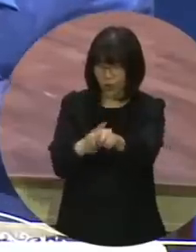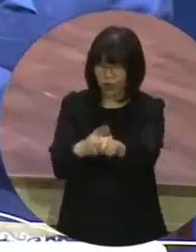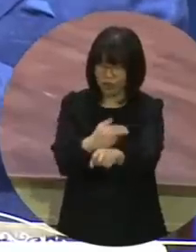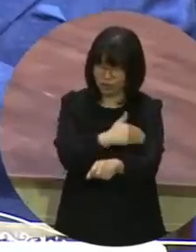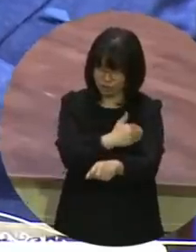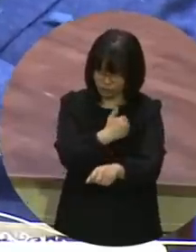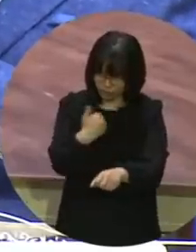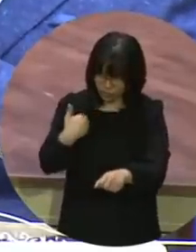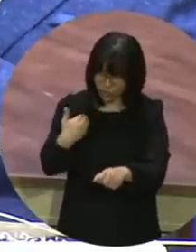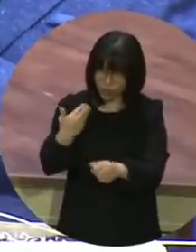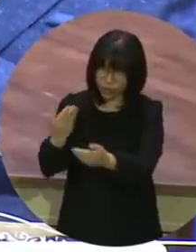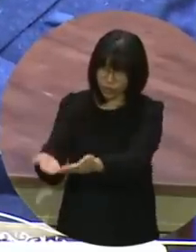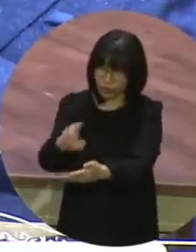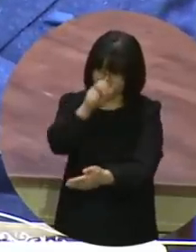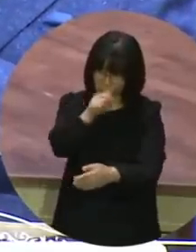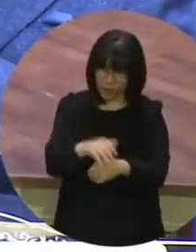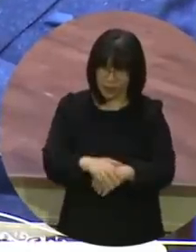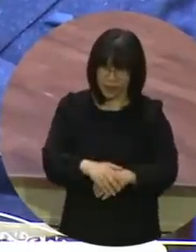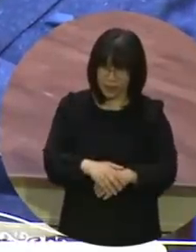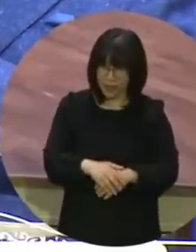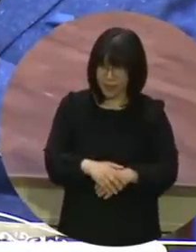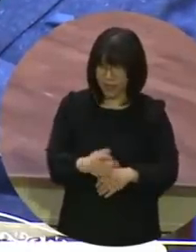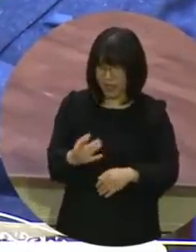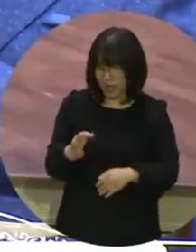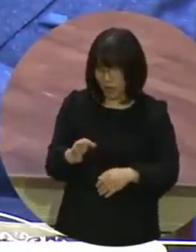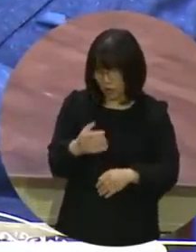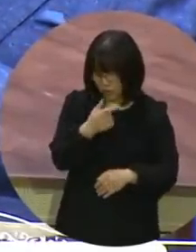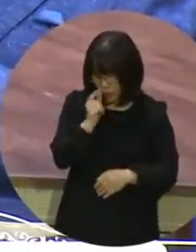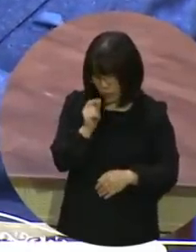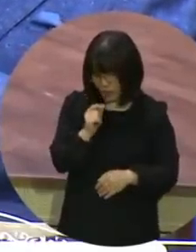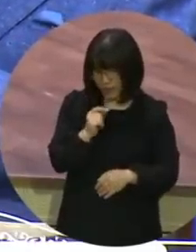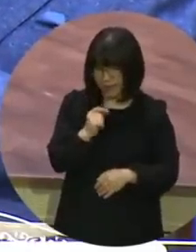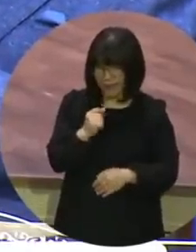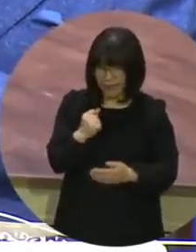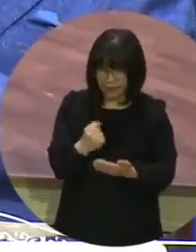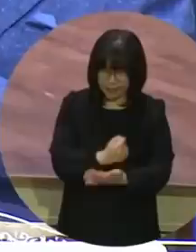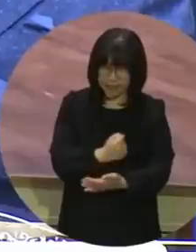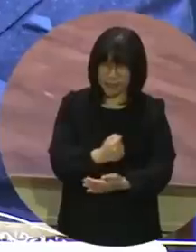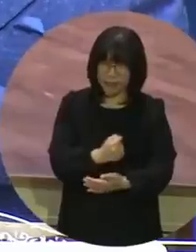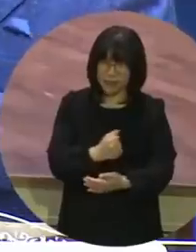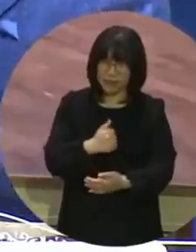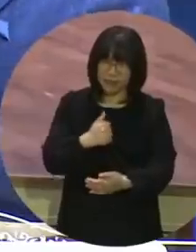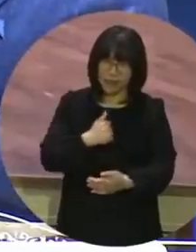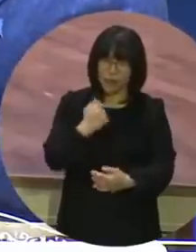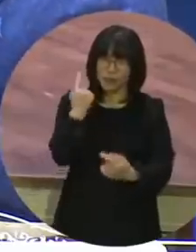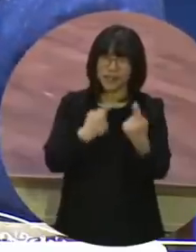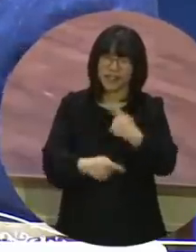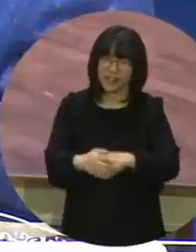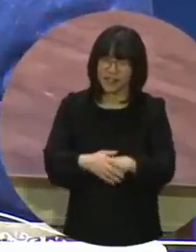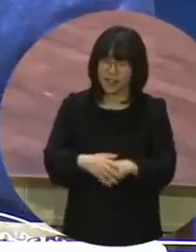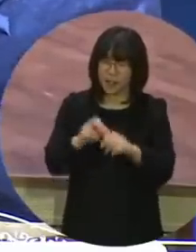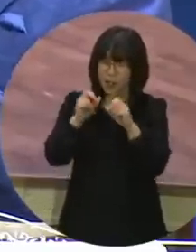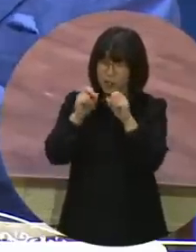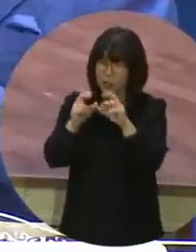아이고 때로는 존심이 상해요. 저거 좀 줘야 되는데 선교지 다 어려우니까.